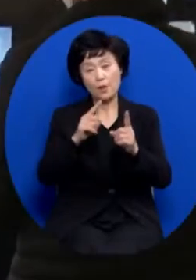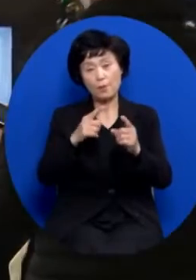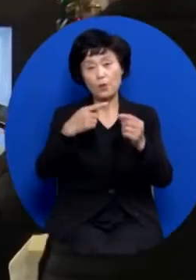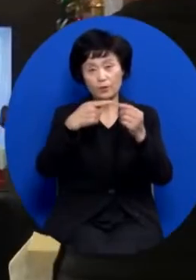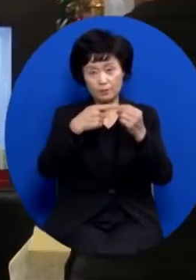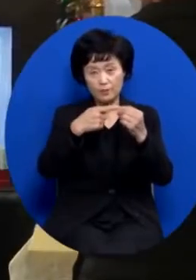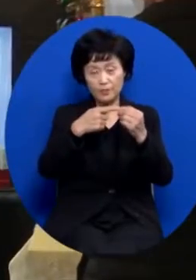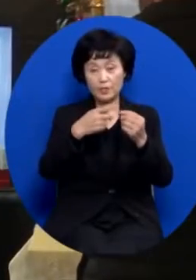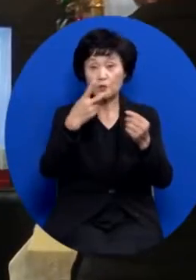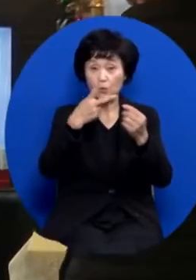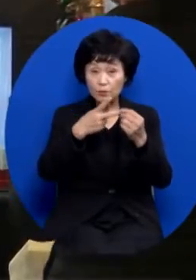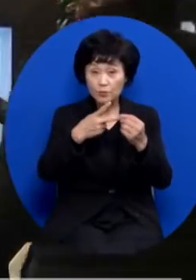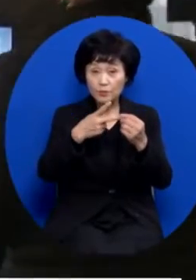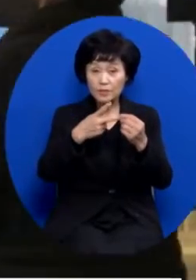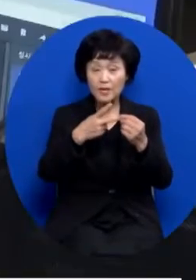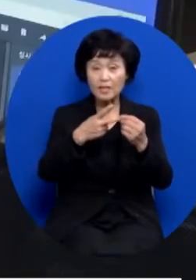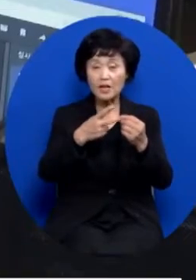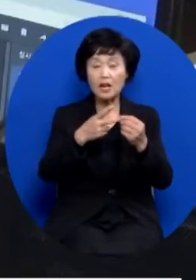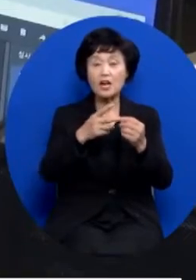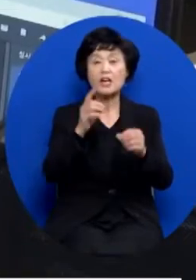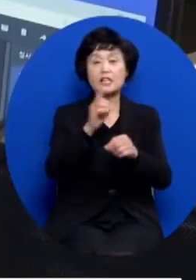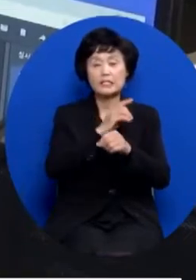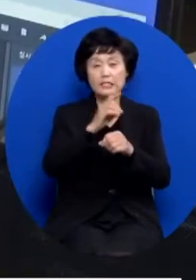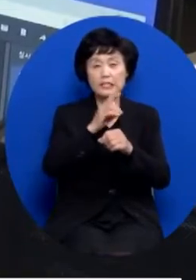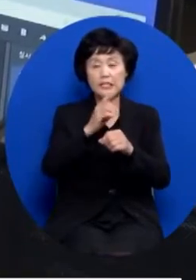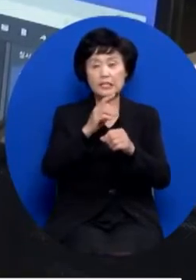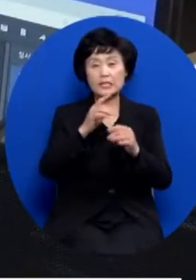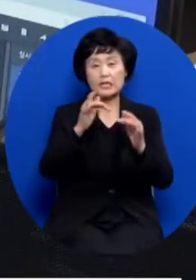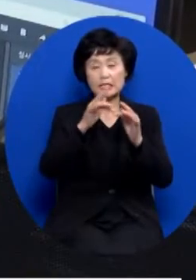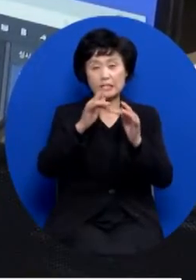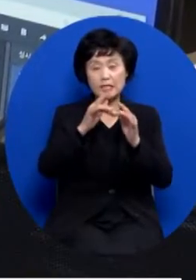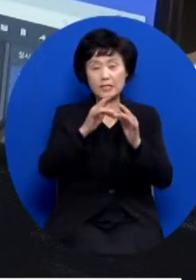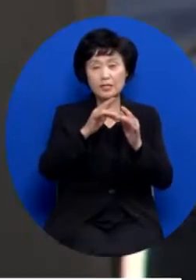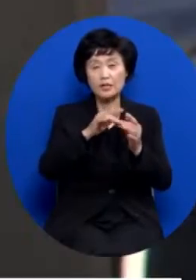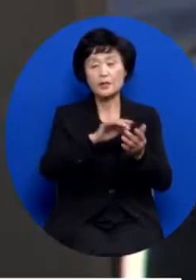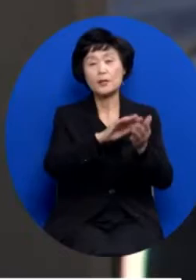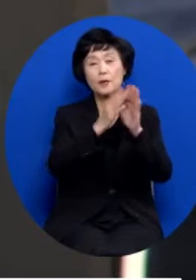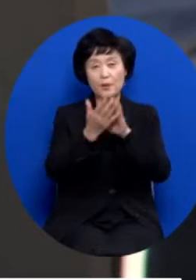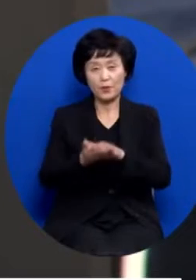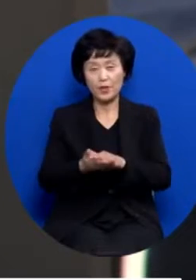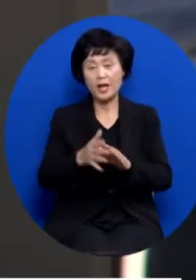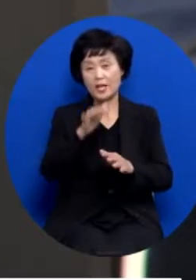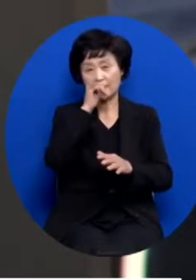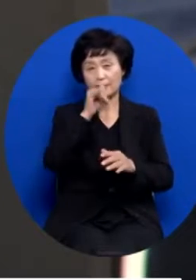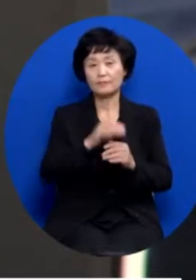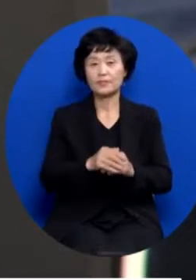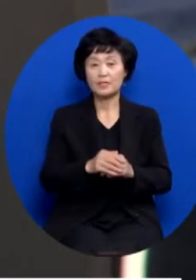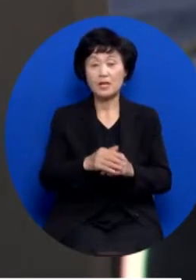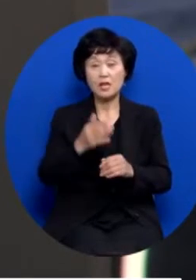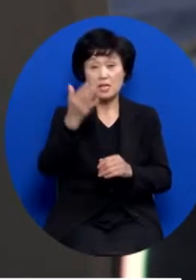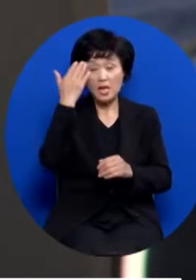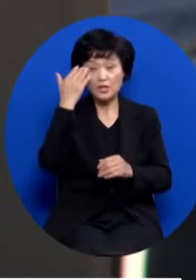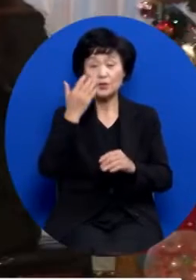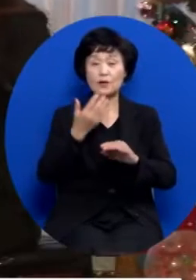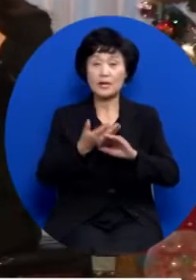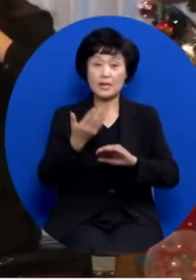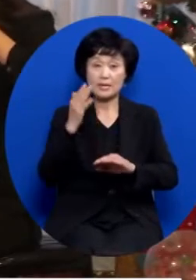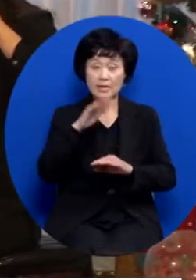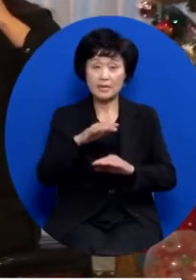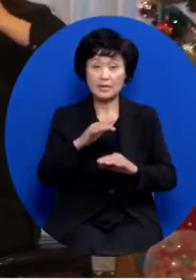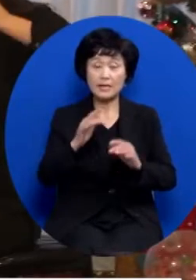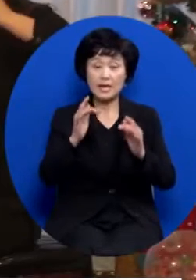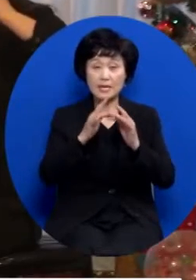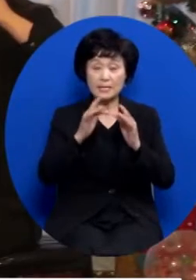번째는 디지털 콘텐츠의 전환입니다. 지금 과거에 우리가 했던 방식하고 전혀 다르게 디지털화가